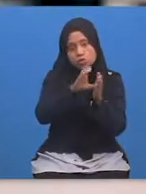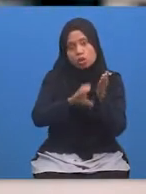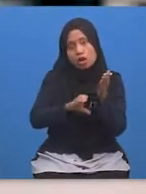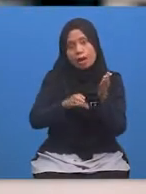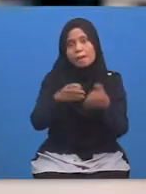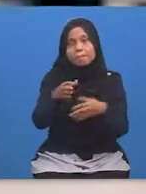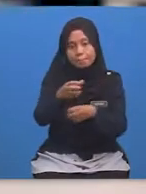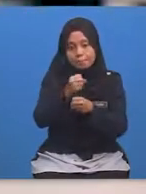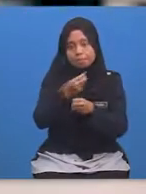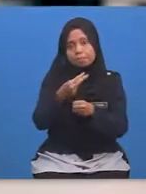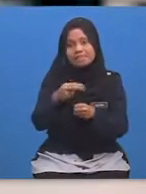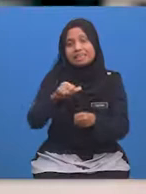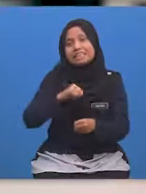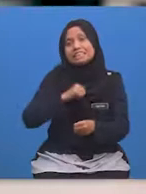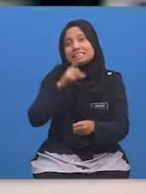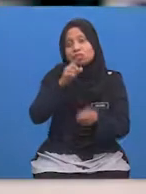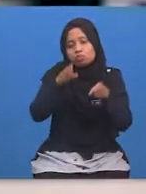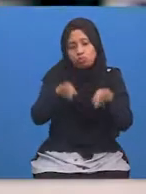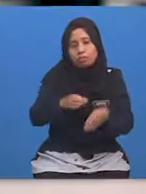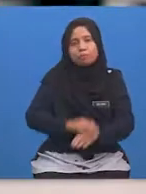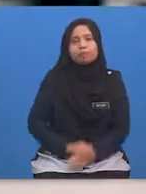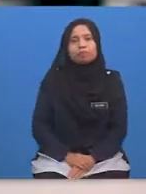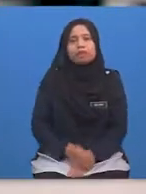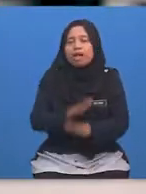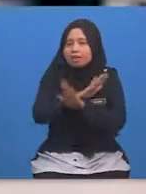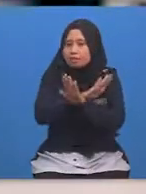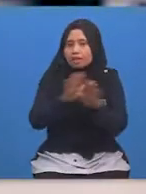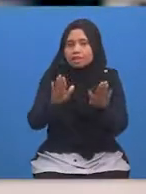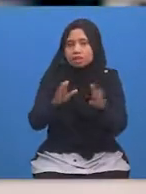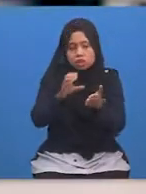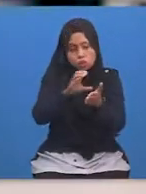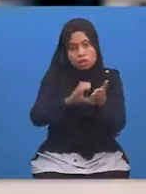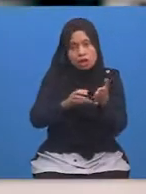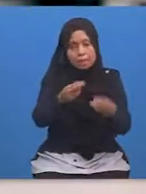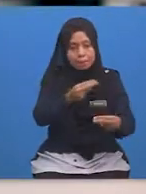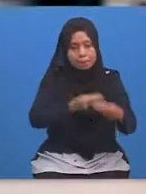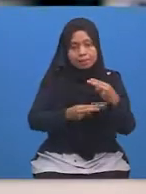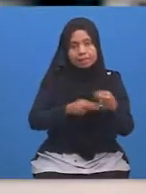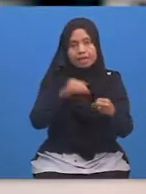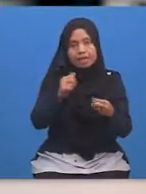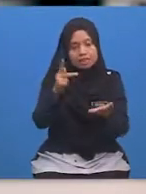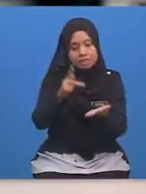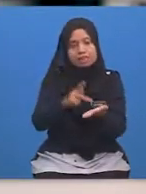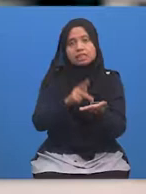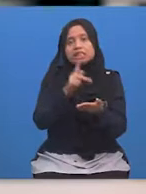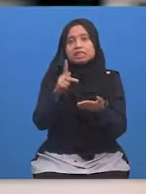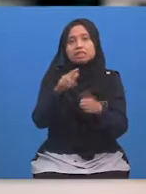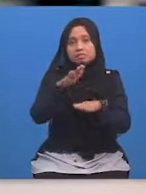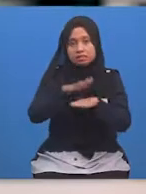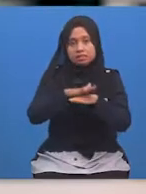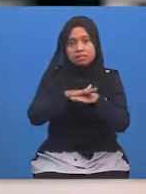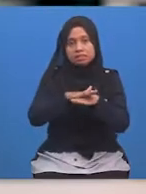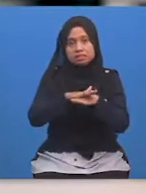pendapatan perseorangan. Tiada cukai perniagaan dikenakan ke